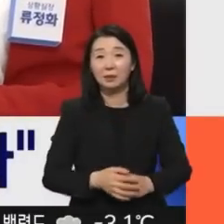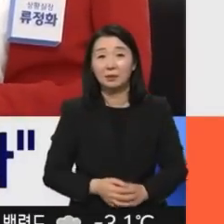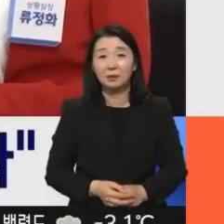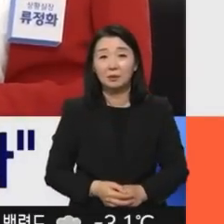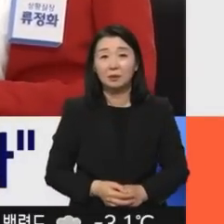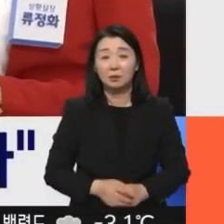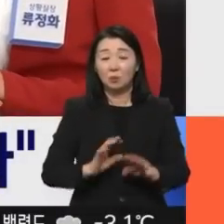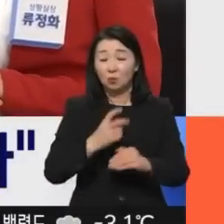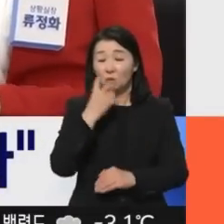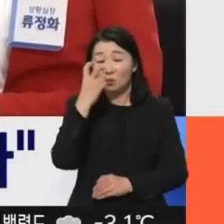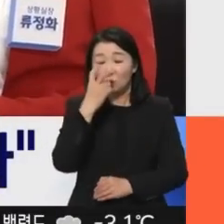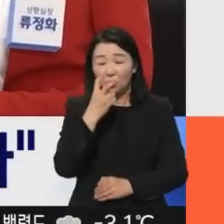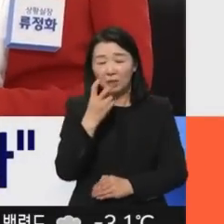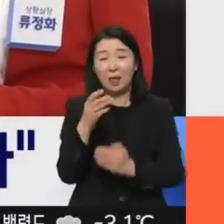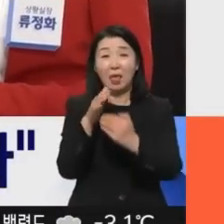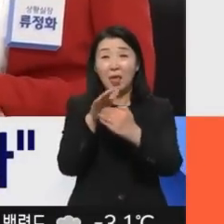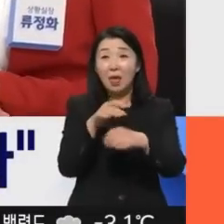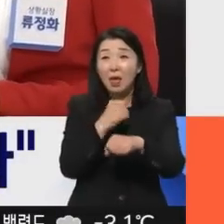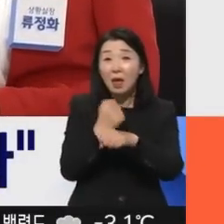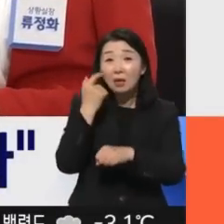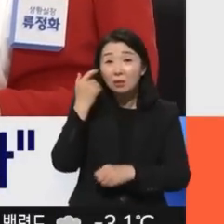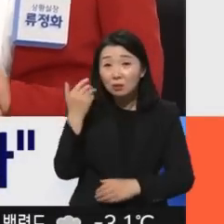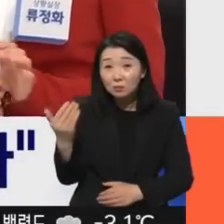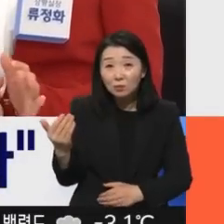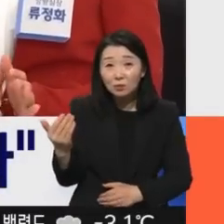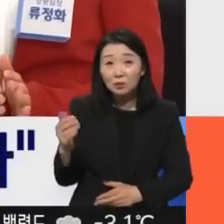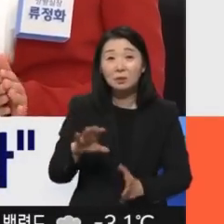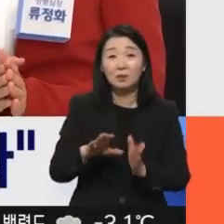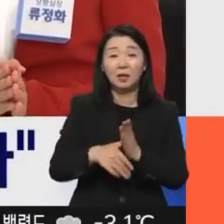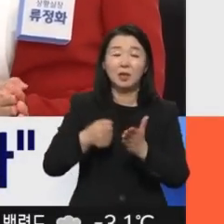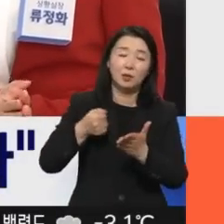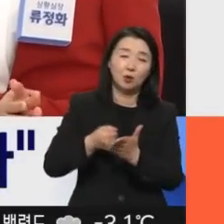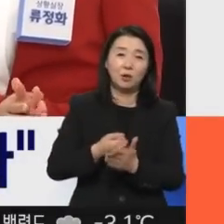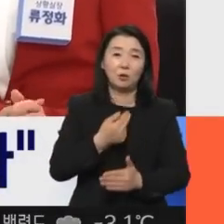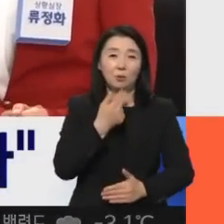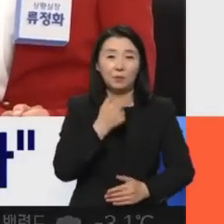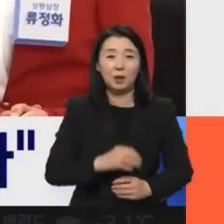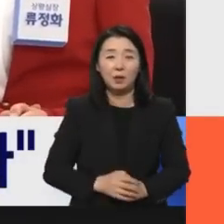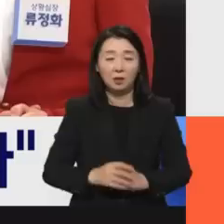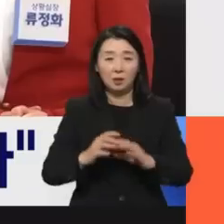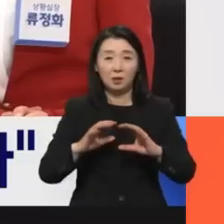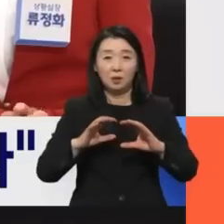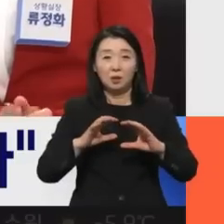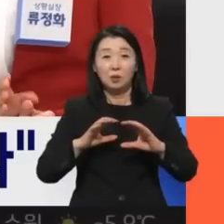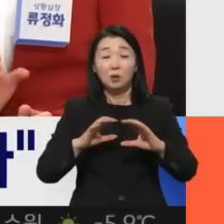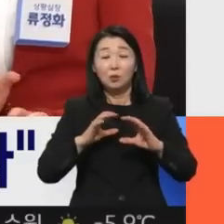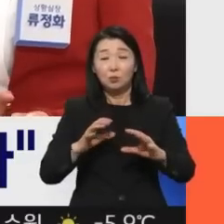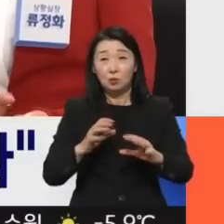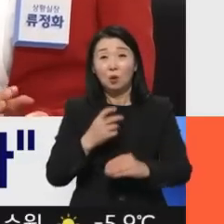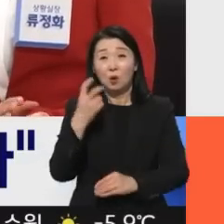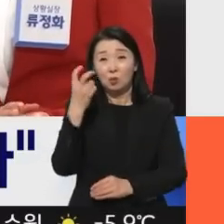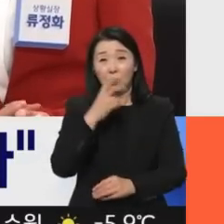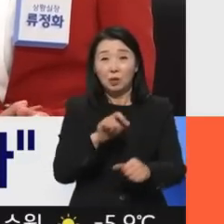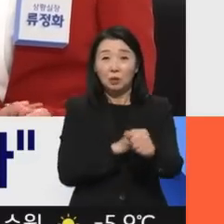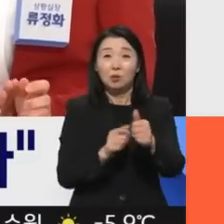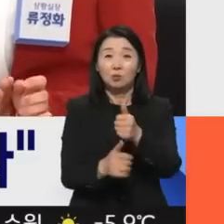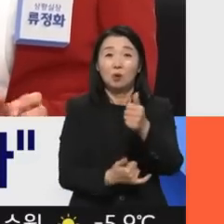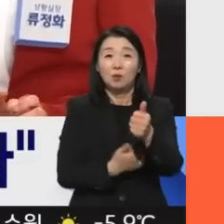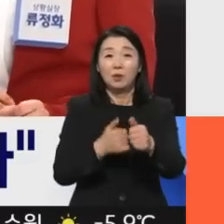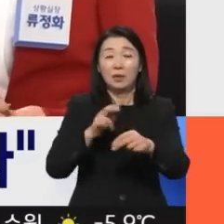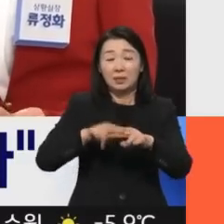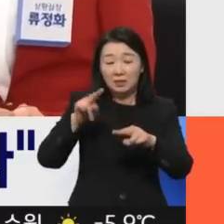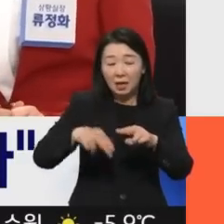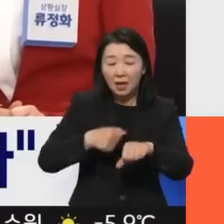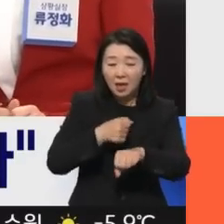그러면서 국정조사를 보이콧할 거냐 이런 질문도 받았는데 결정 내린 것은 없다. 국조특위 위원들의 사의를 수리할지 말지 결정을